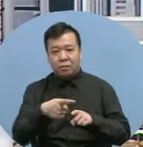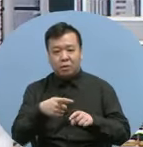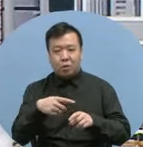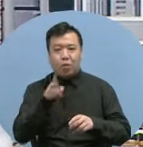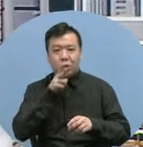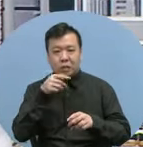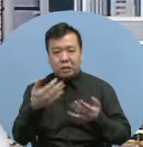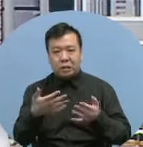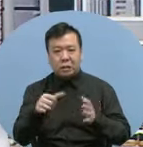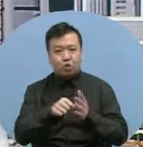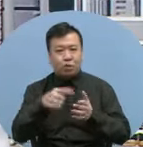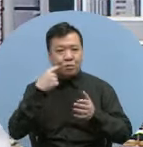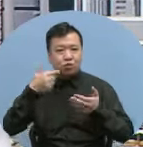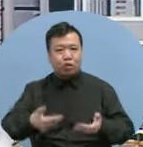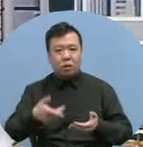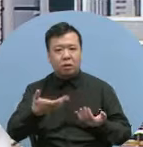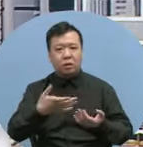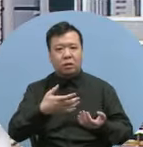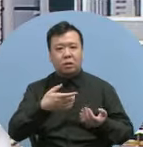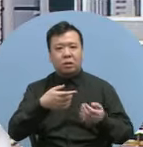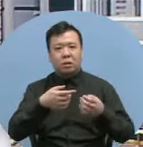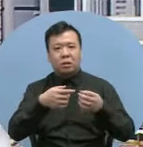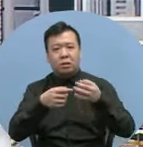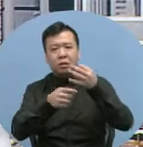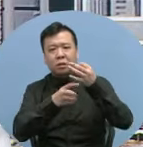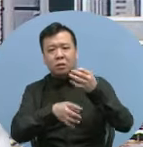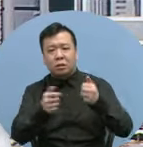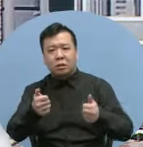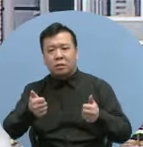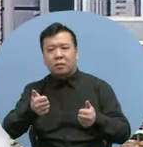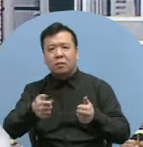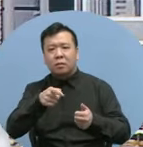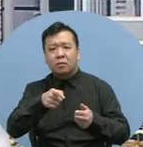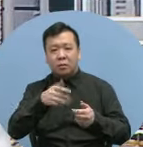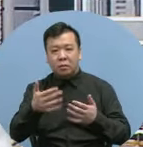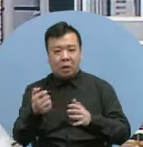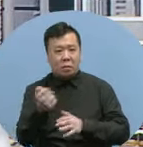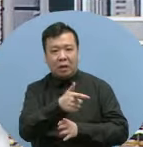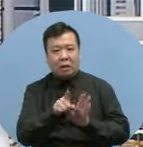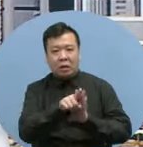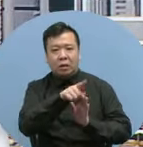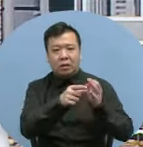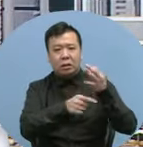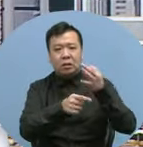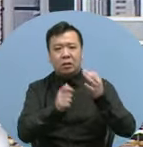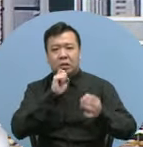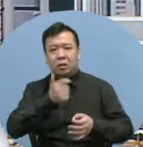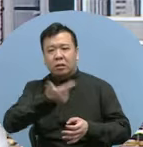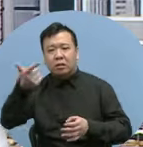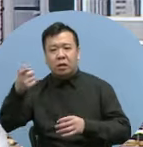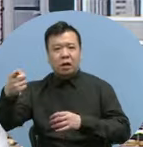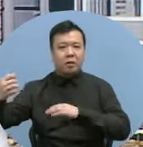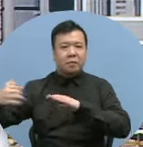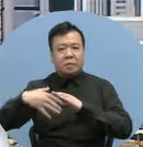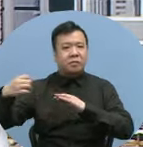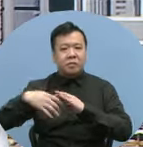像現在是最嚴重的情況啦，因為比3月的時候好像那個趨勢更加厲害，因為3月的時候比較